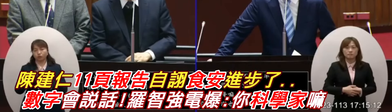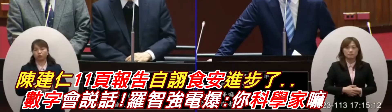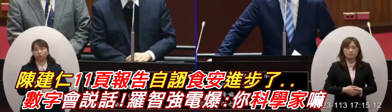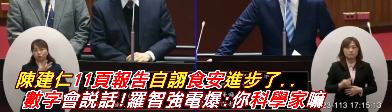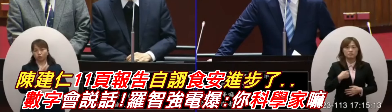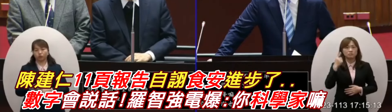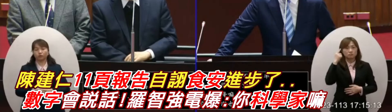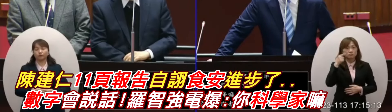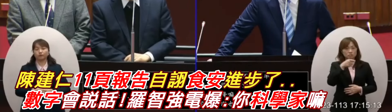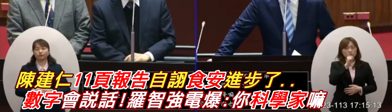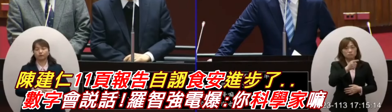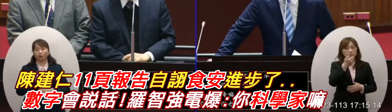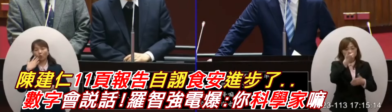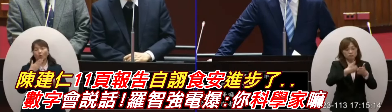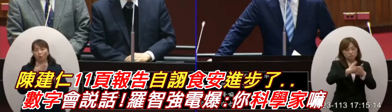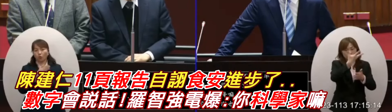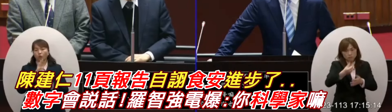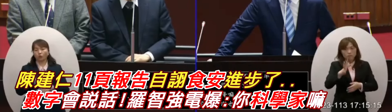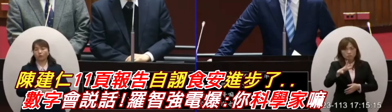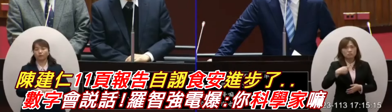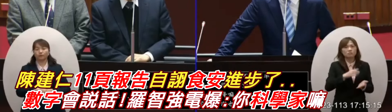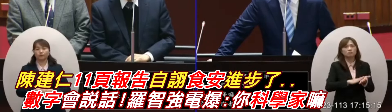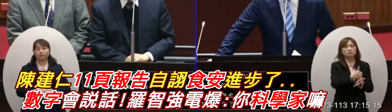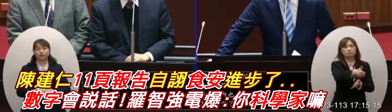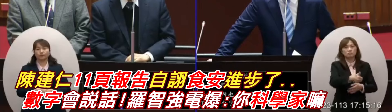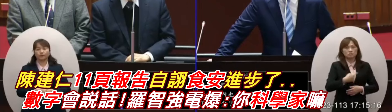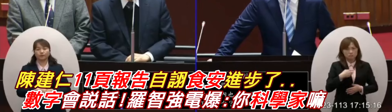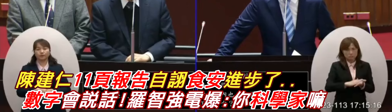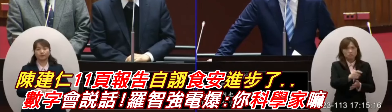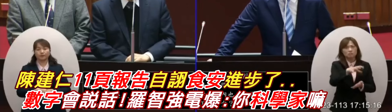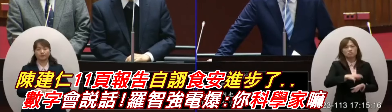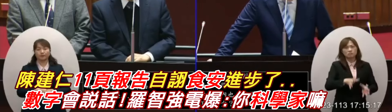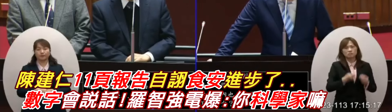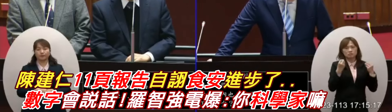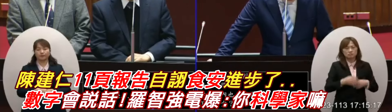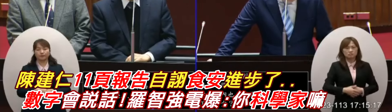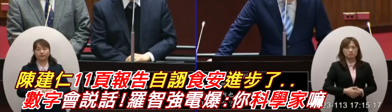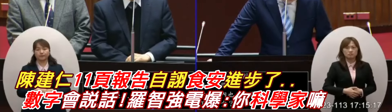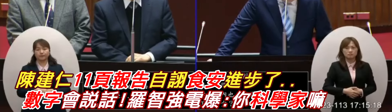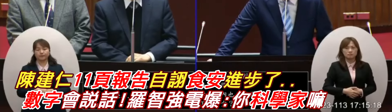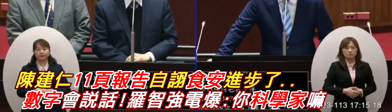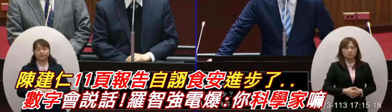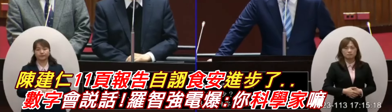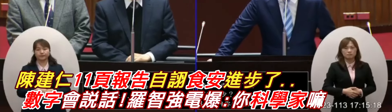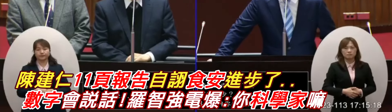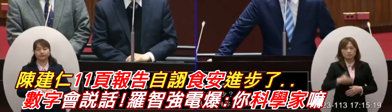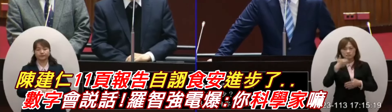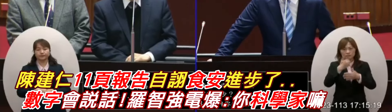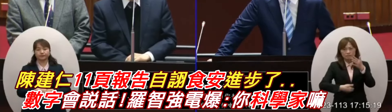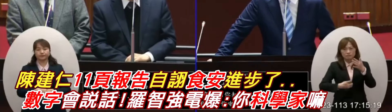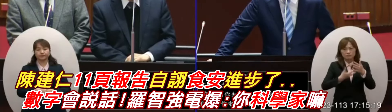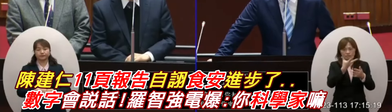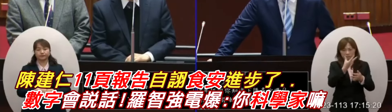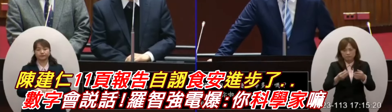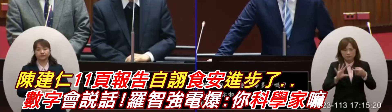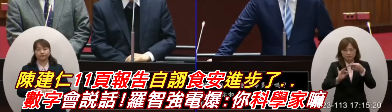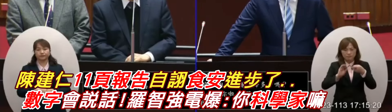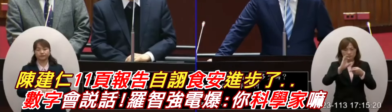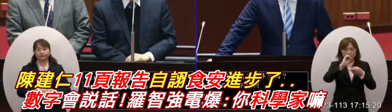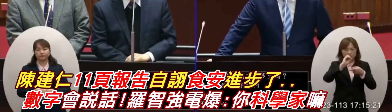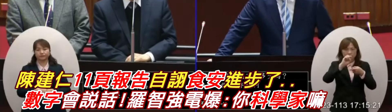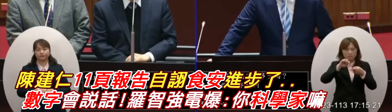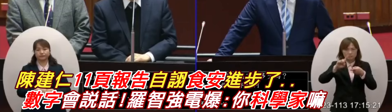不对？我肯定啊。 合格率啊， 我肯定，不要担心嘛，我肯定你合格率下降嘛，下降了0.68啦。但是下